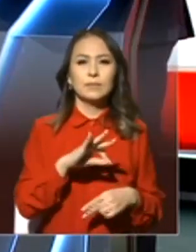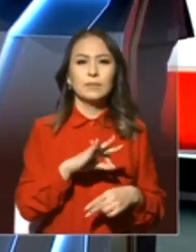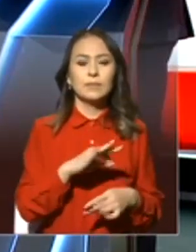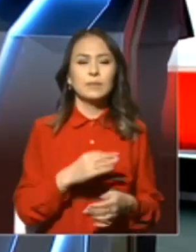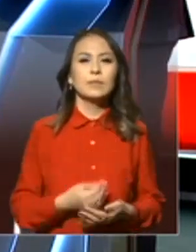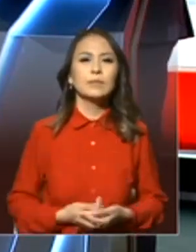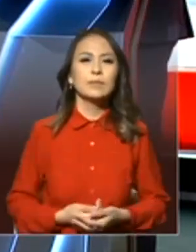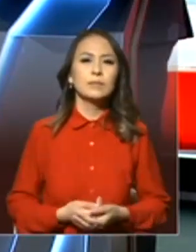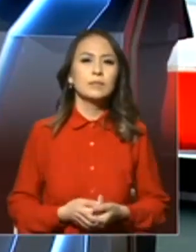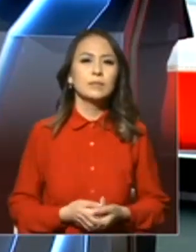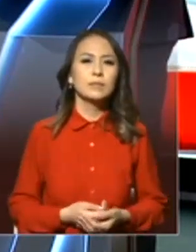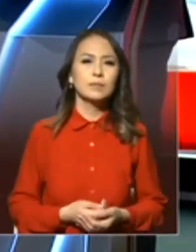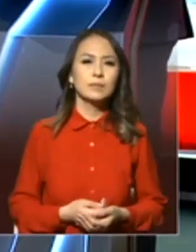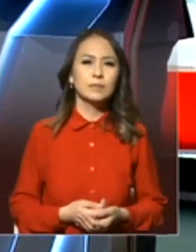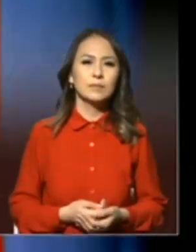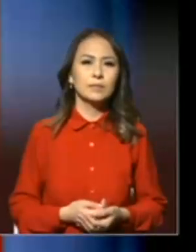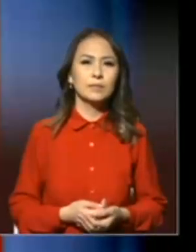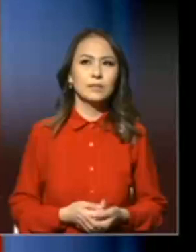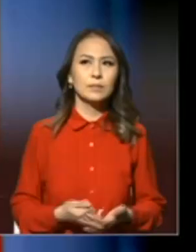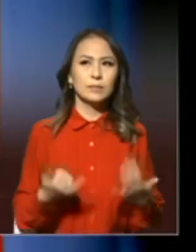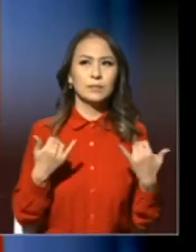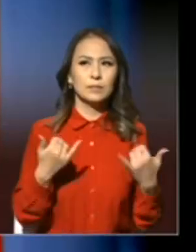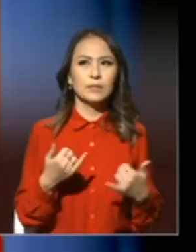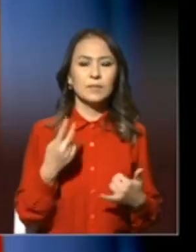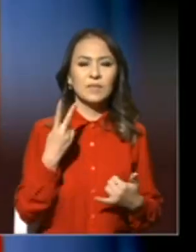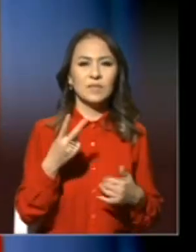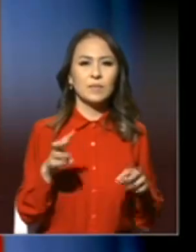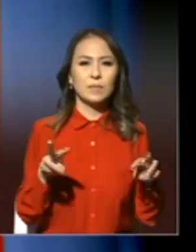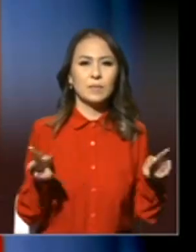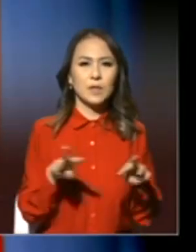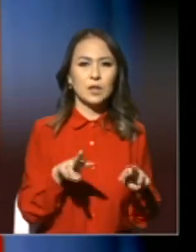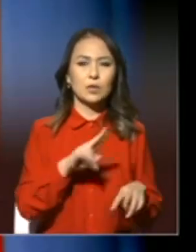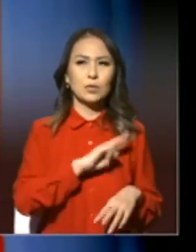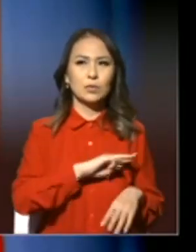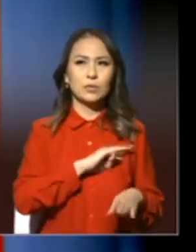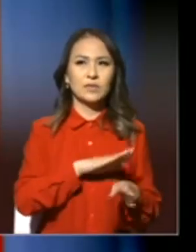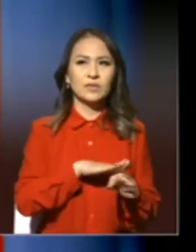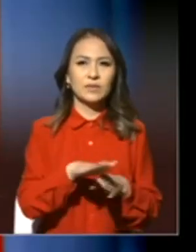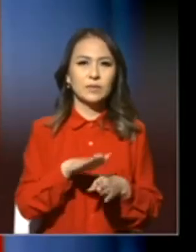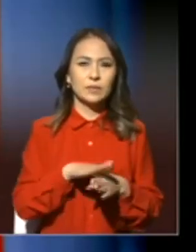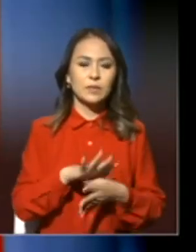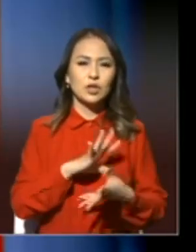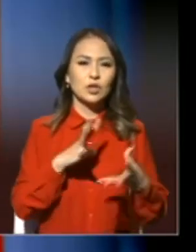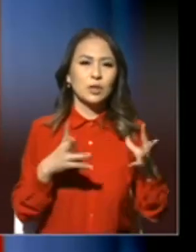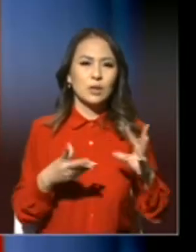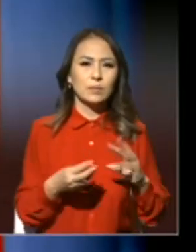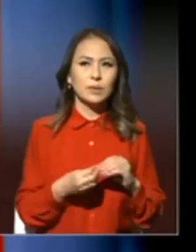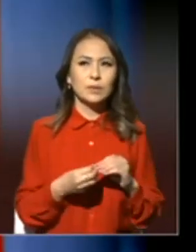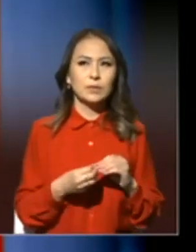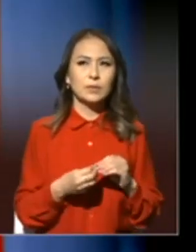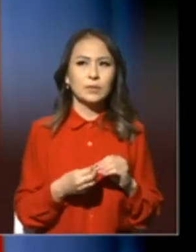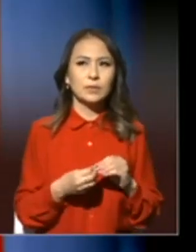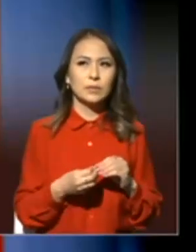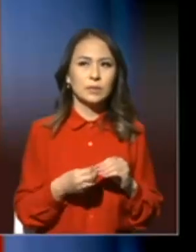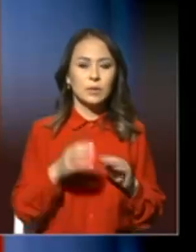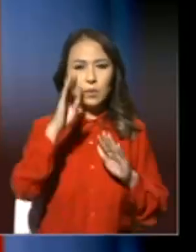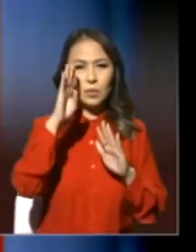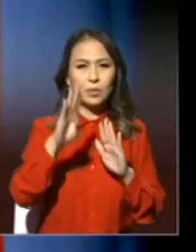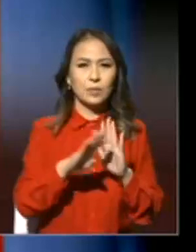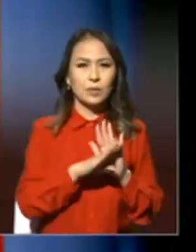жөнінде. Бұл бағытта қазір екі министрлік жұмыс жүргізіп отыр. Жалпы